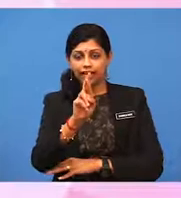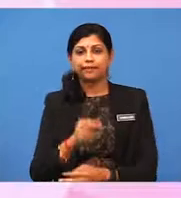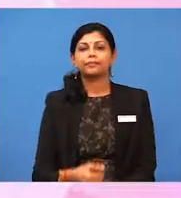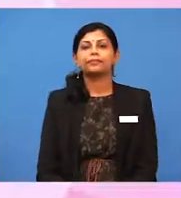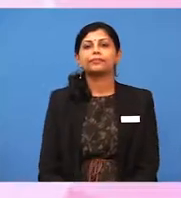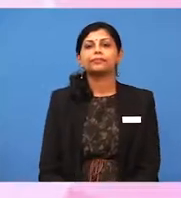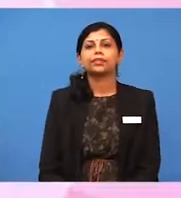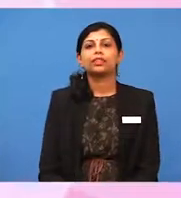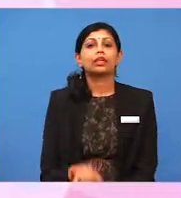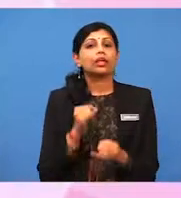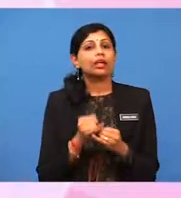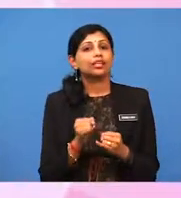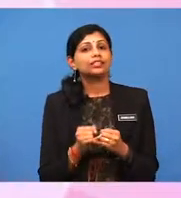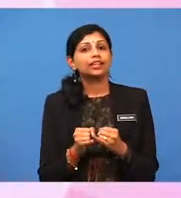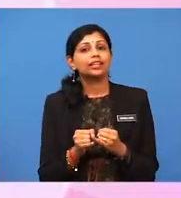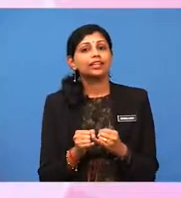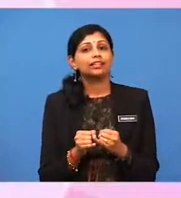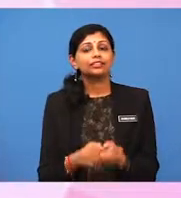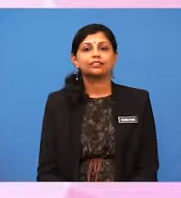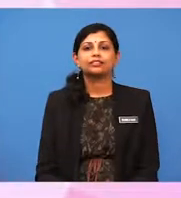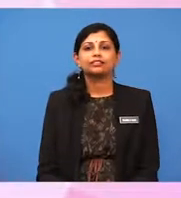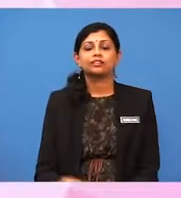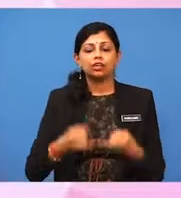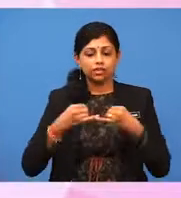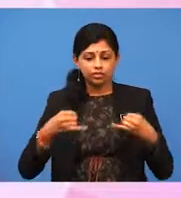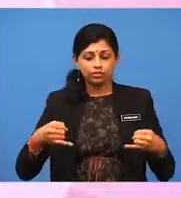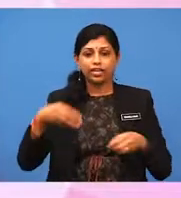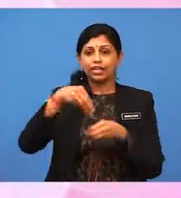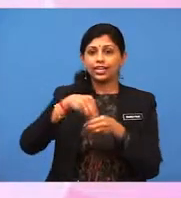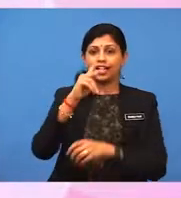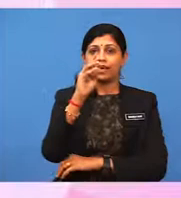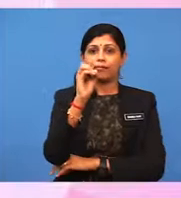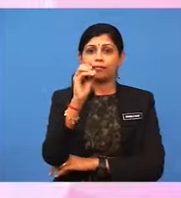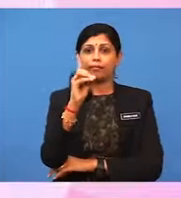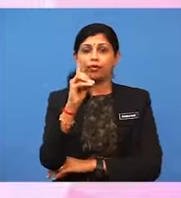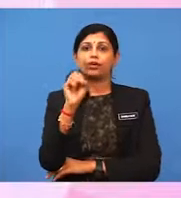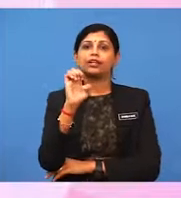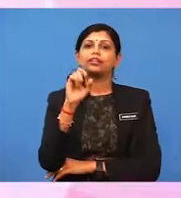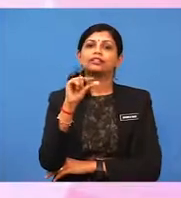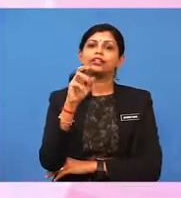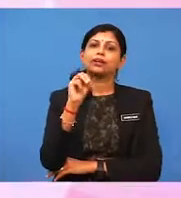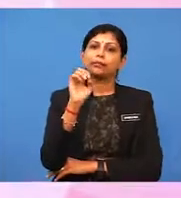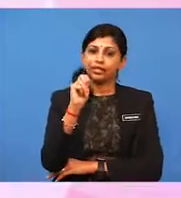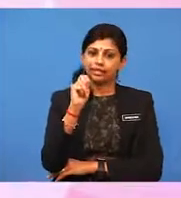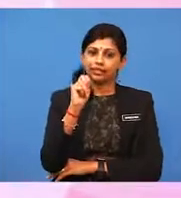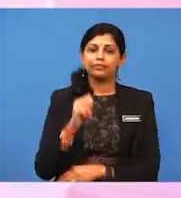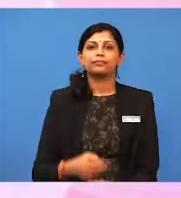segmen. Dan akhir sekali, menggunakan jenis data string dalam kod segmen.